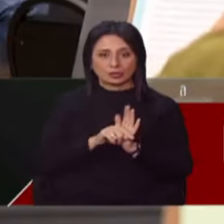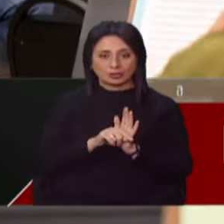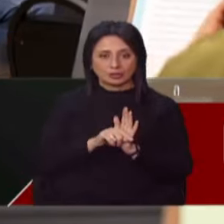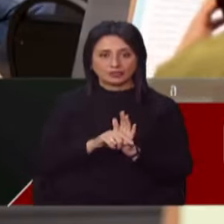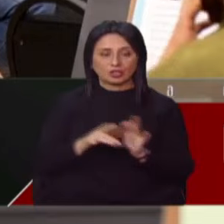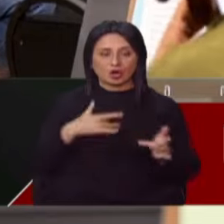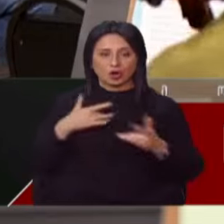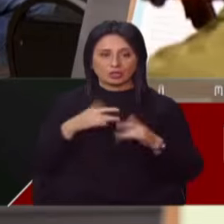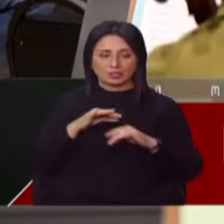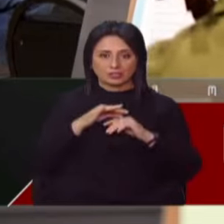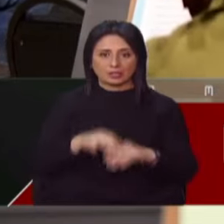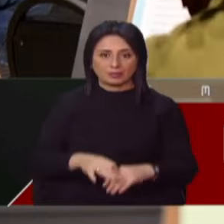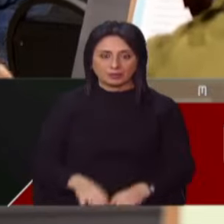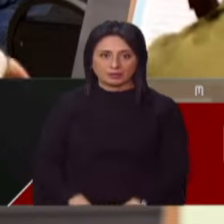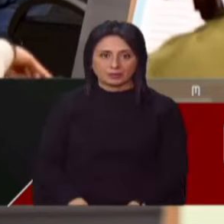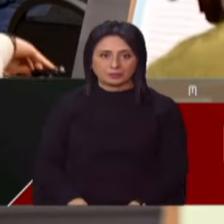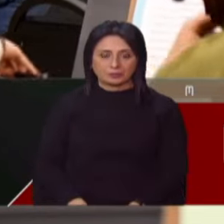ერთად კონცერტს გამართავს.